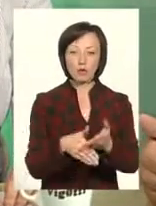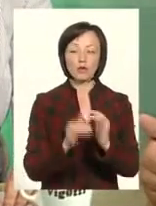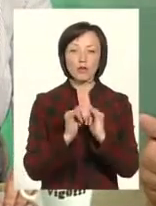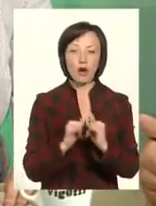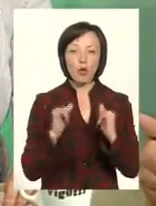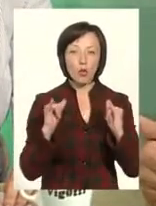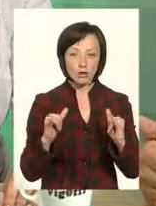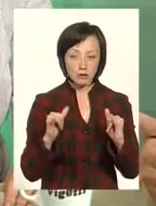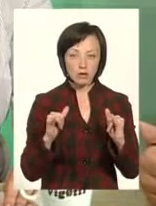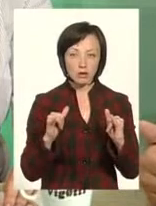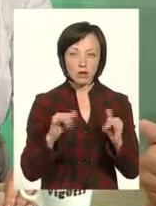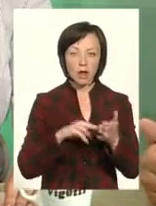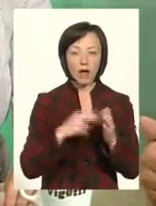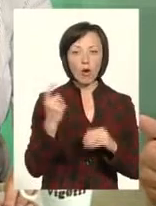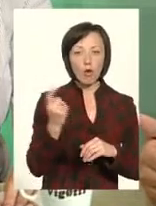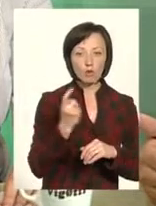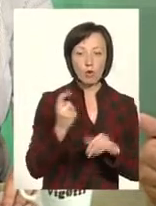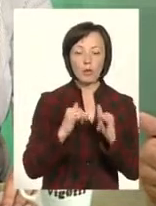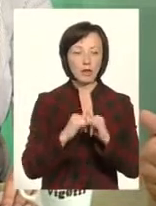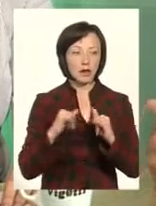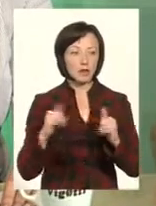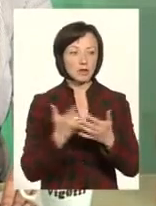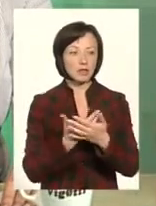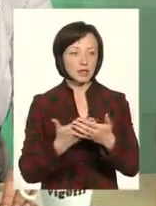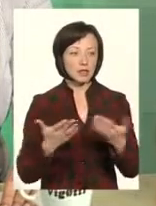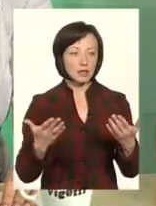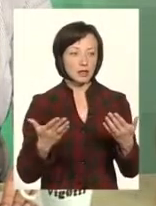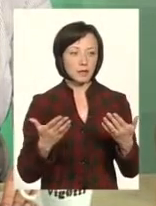розвитку економіки, для розвитку різних